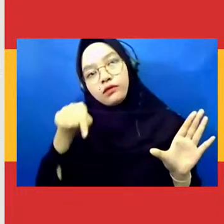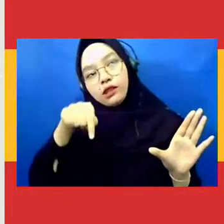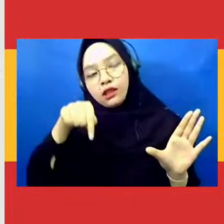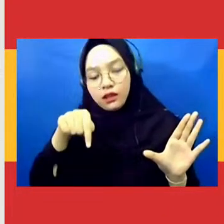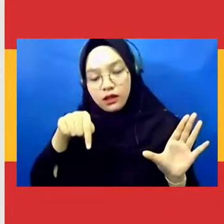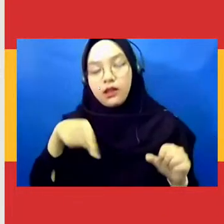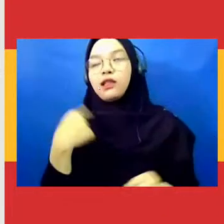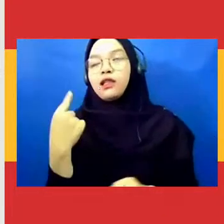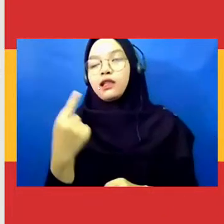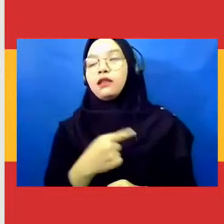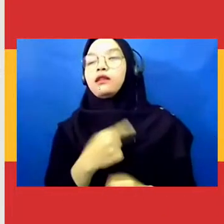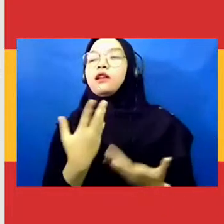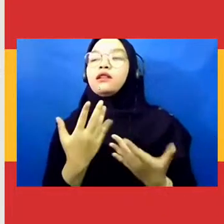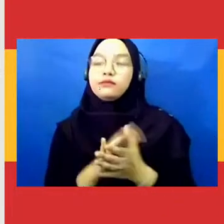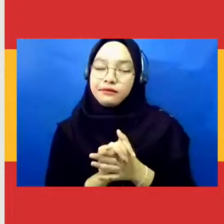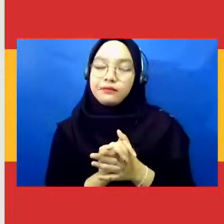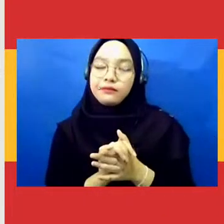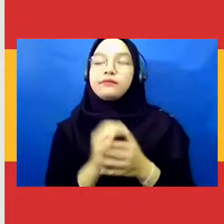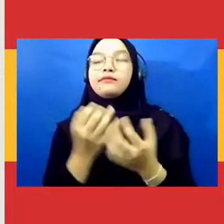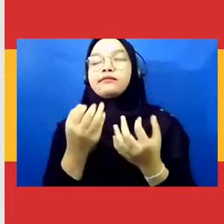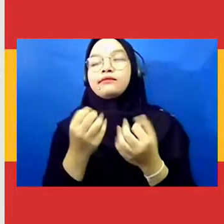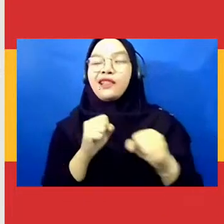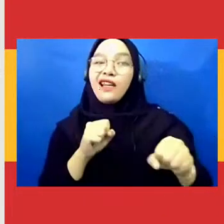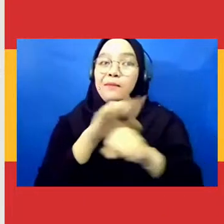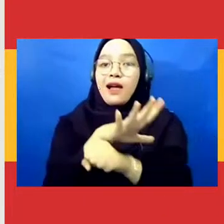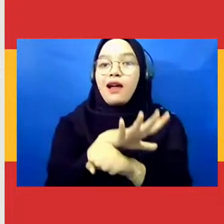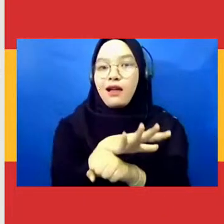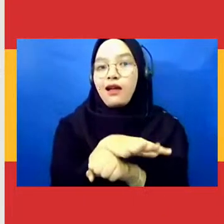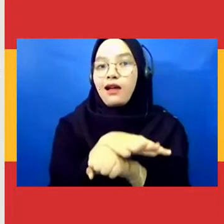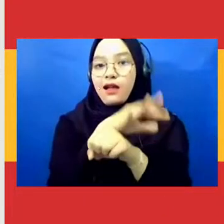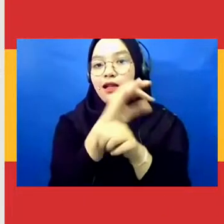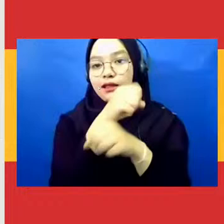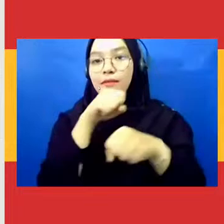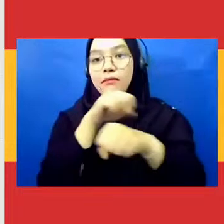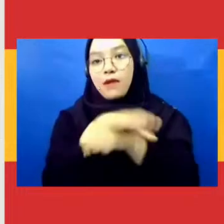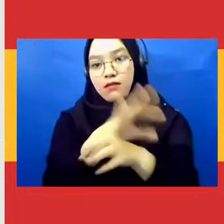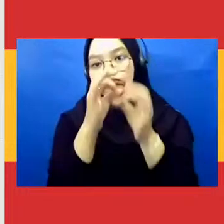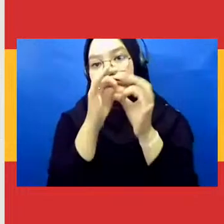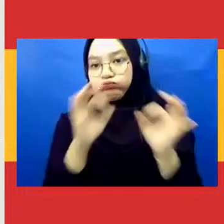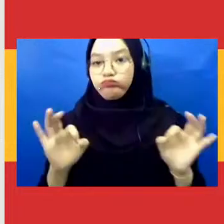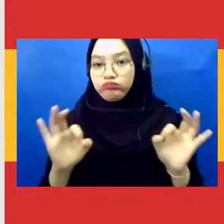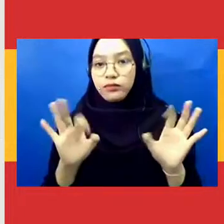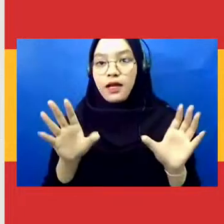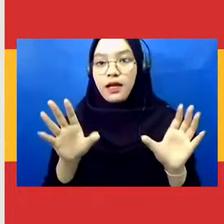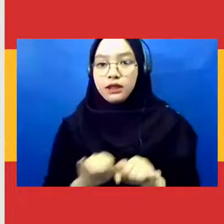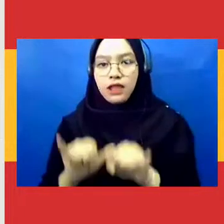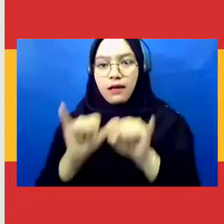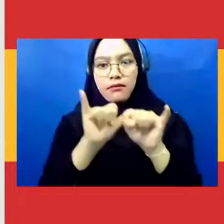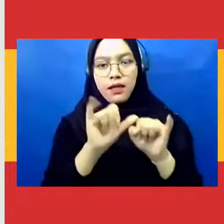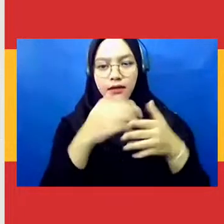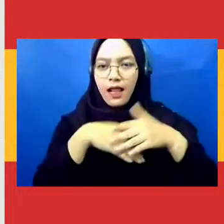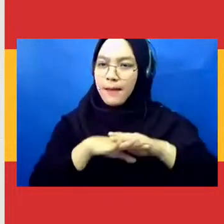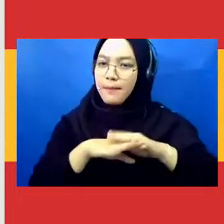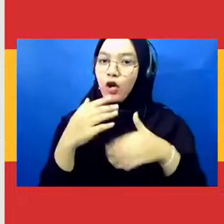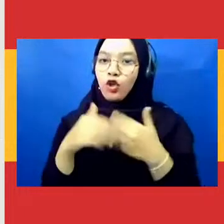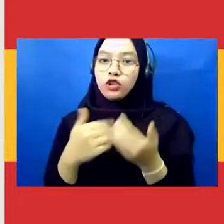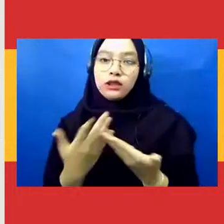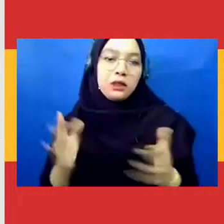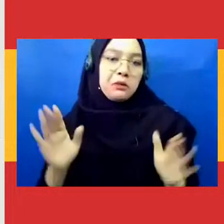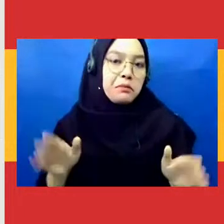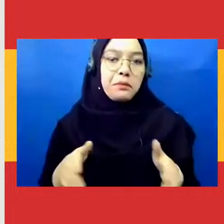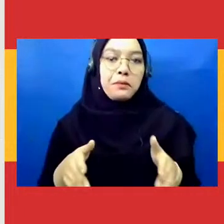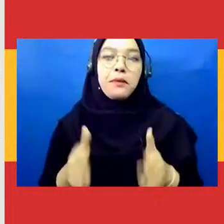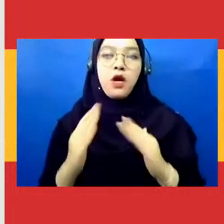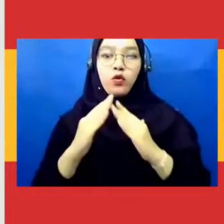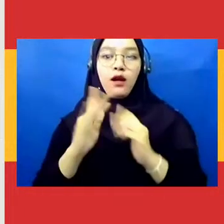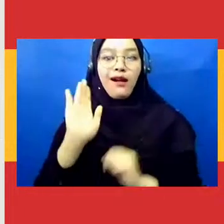menyelesaikan akibat dampak yang muncul tentunya bersama-sama dalam proses pembangunan ke depannya. Dan ini yang ke